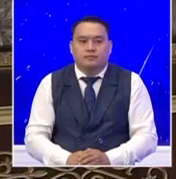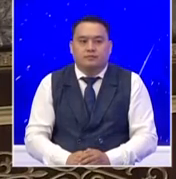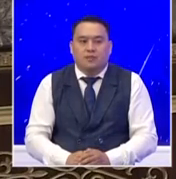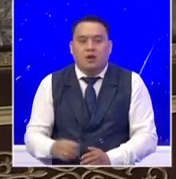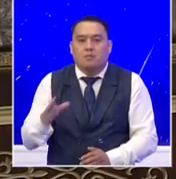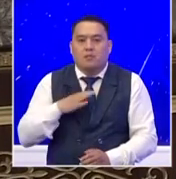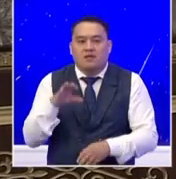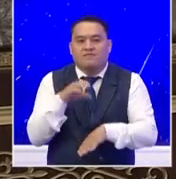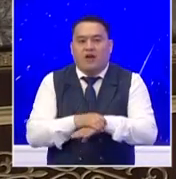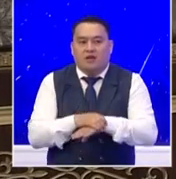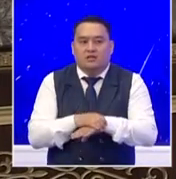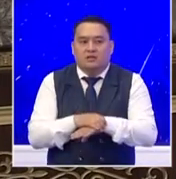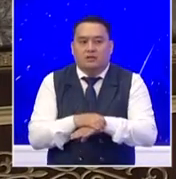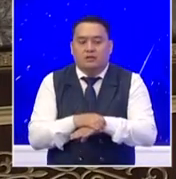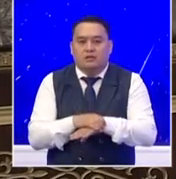Были выявлены факты